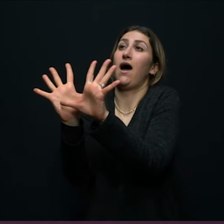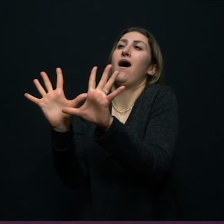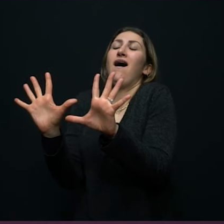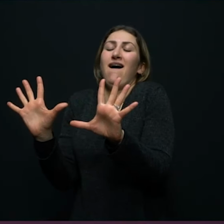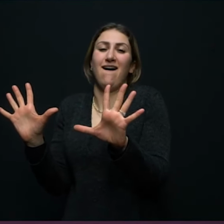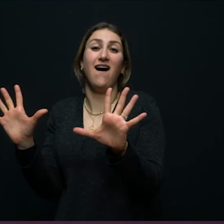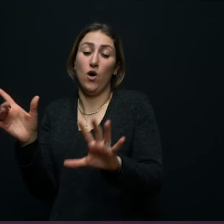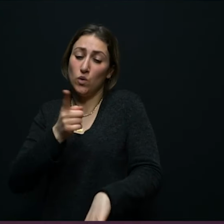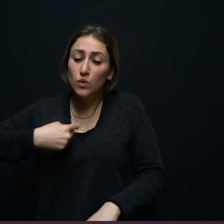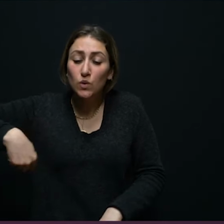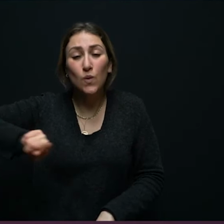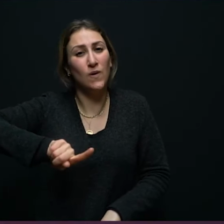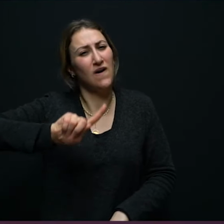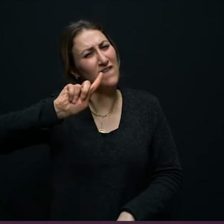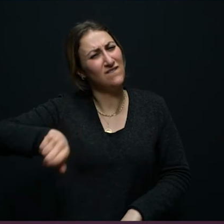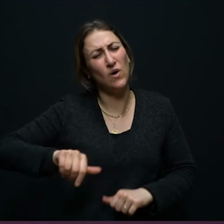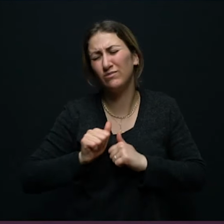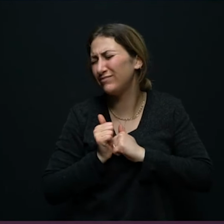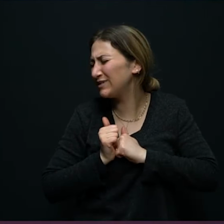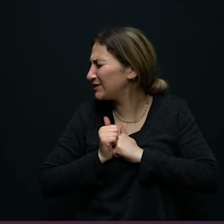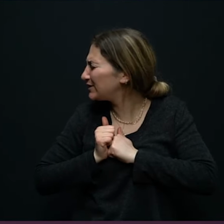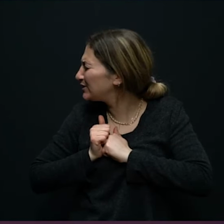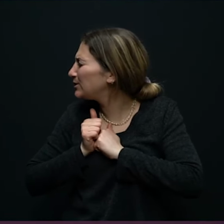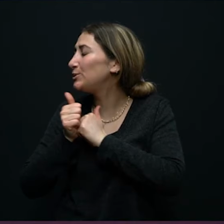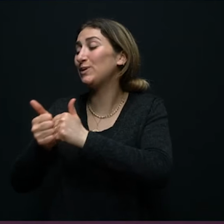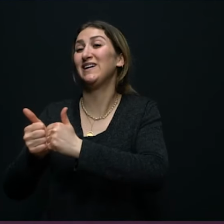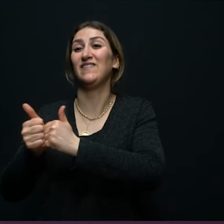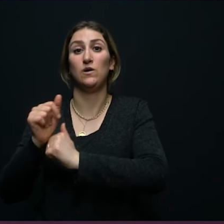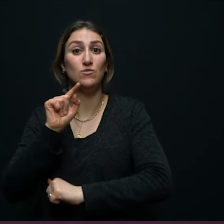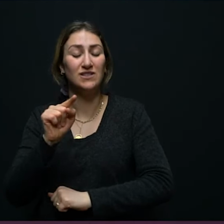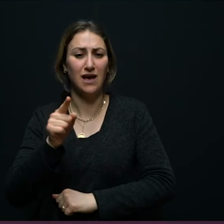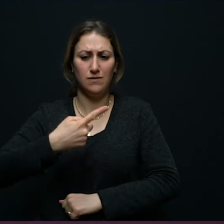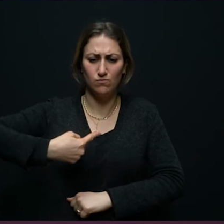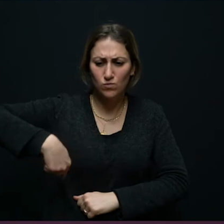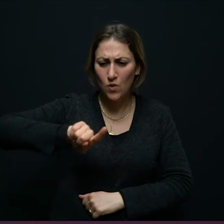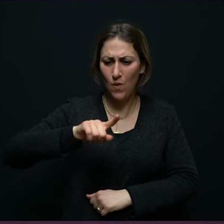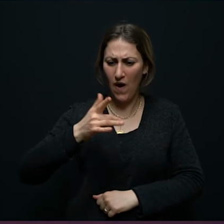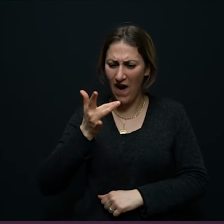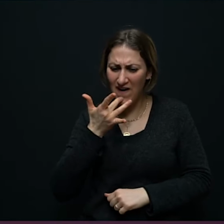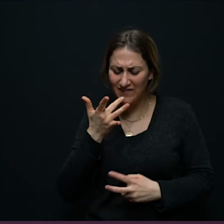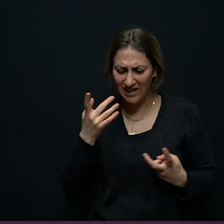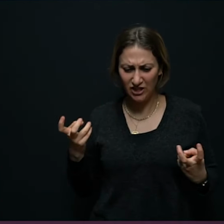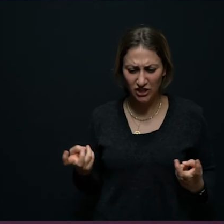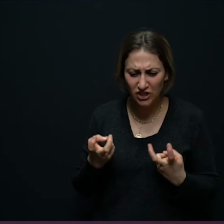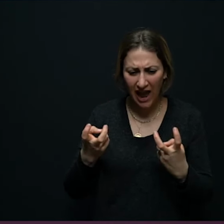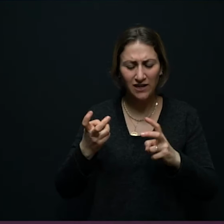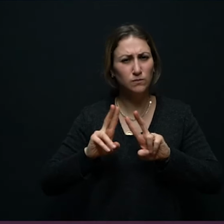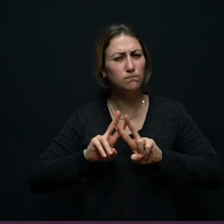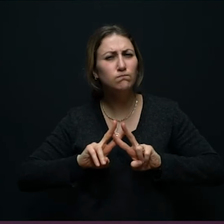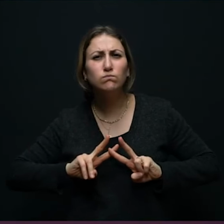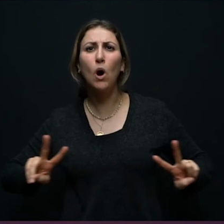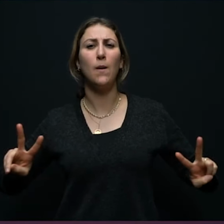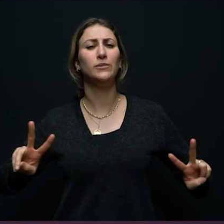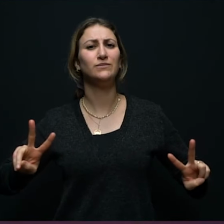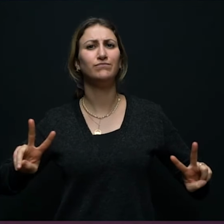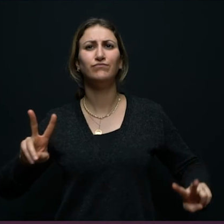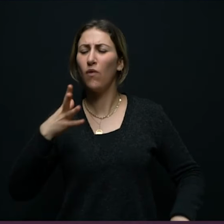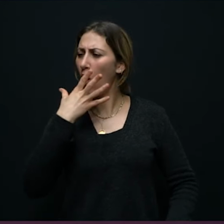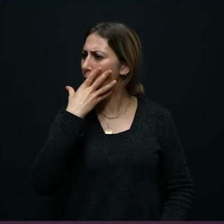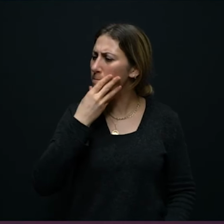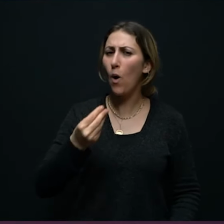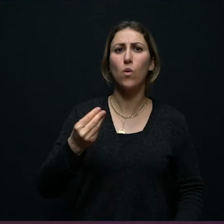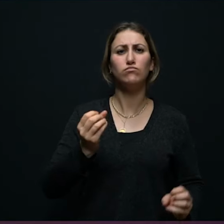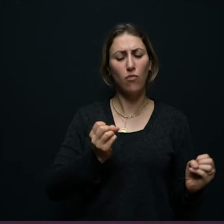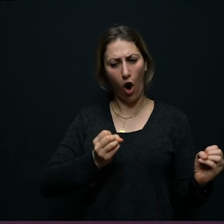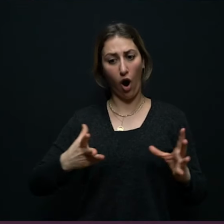recherche de propreté d'ordre et du beau lorsque nous sommes constitués normalement nous montre notre maison soit morte